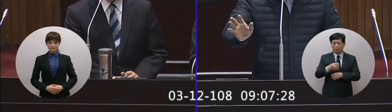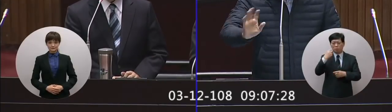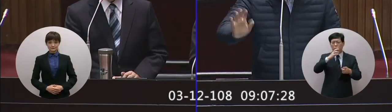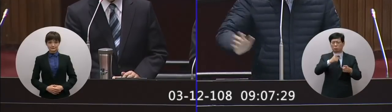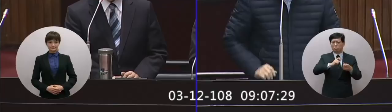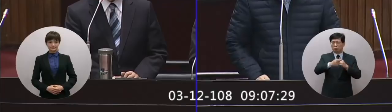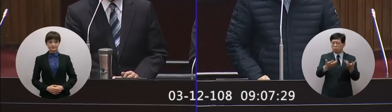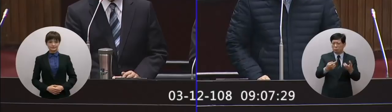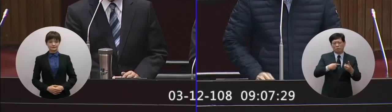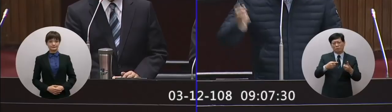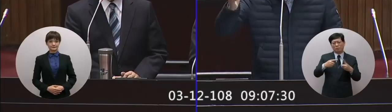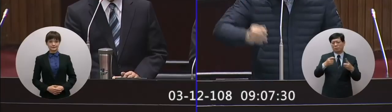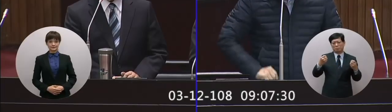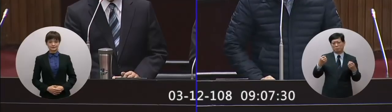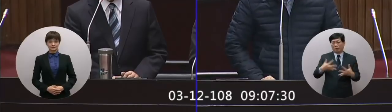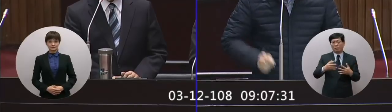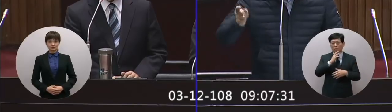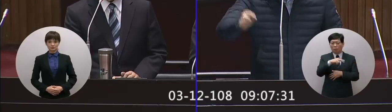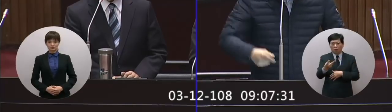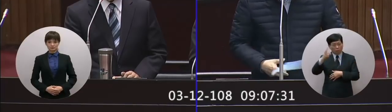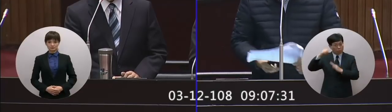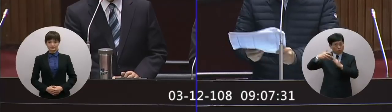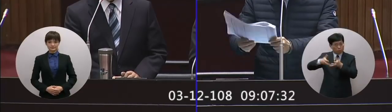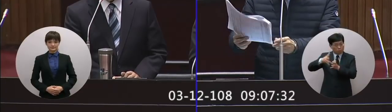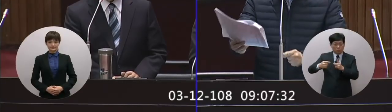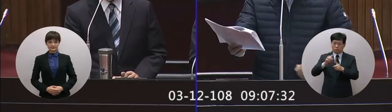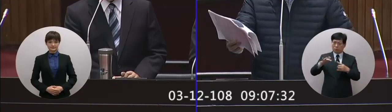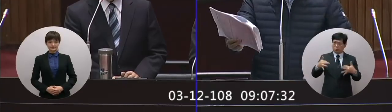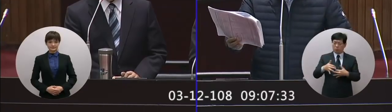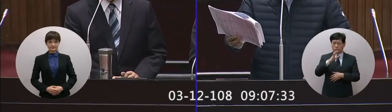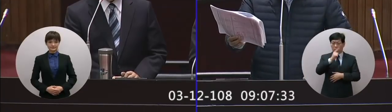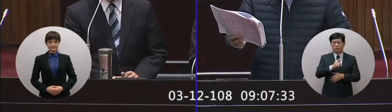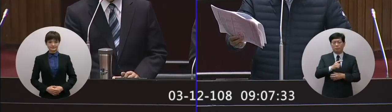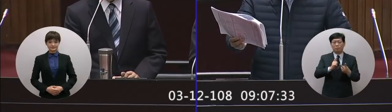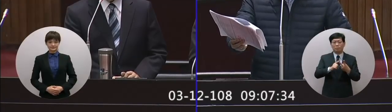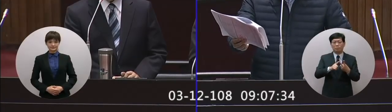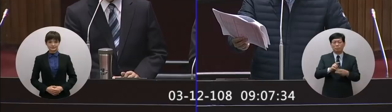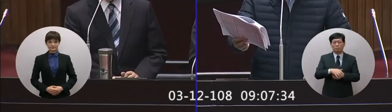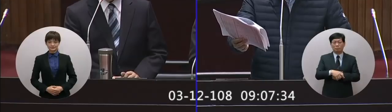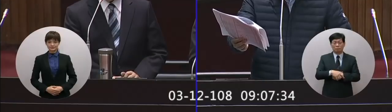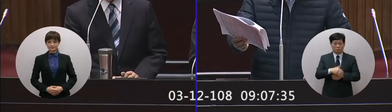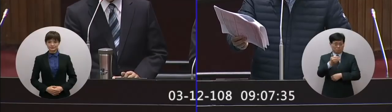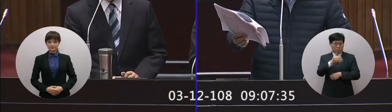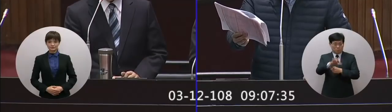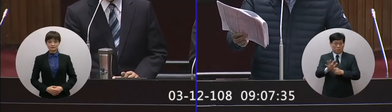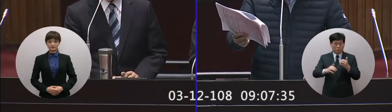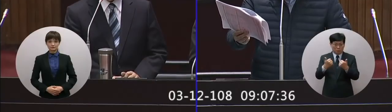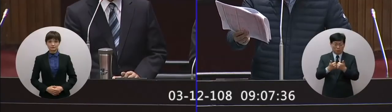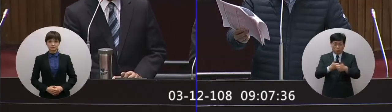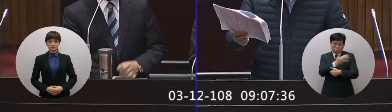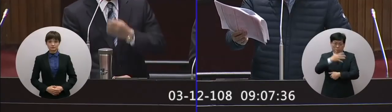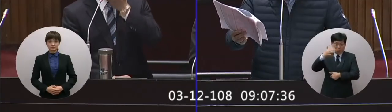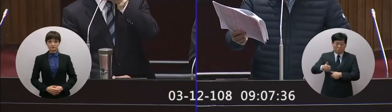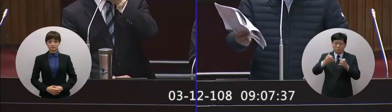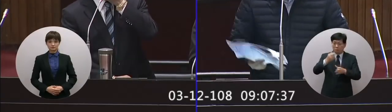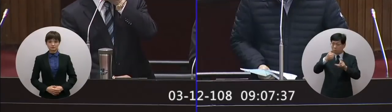官路人力没有问题，换到苏部长人力有问题。再来，陈吉仲主委说设立特机